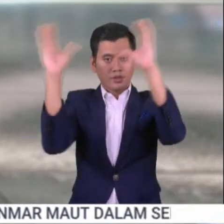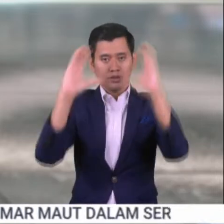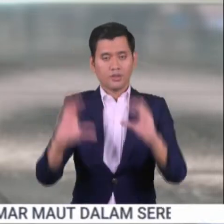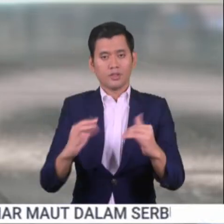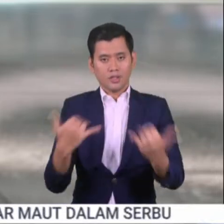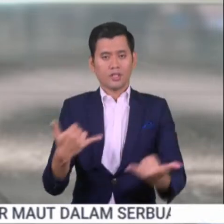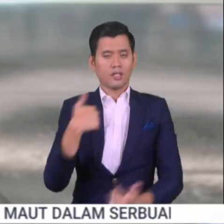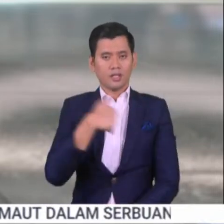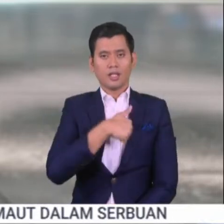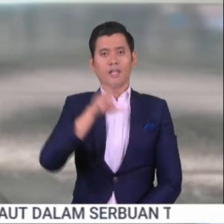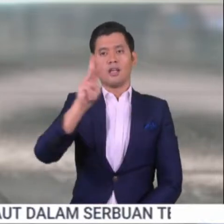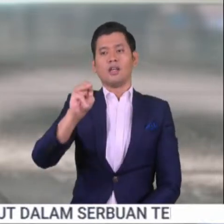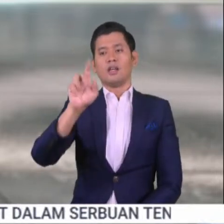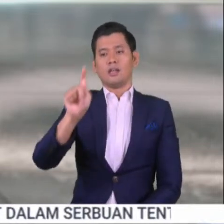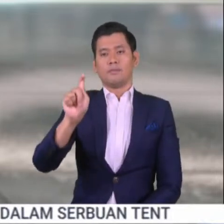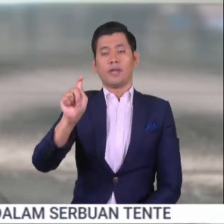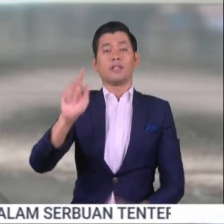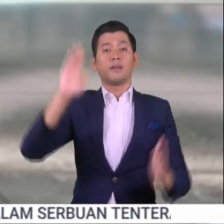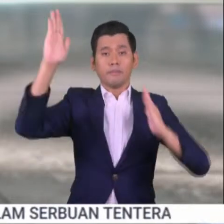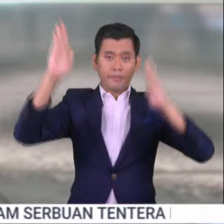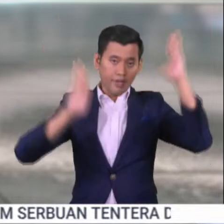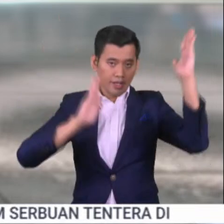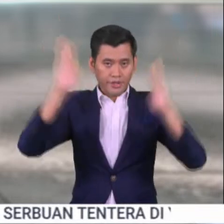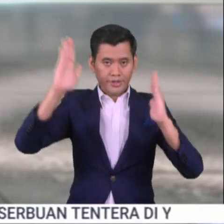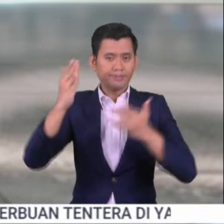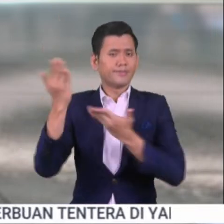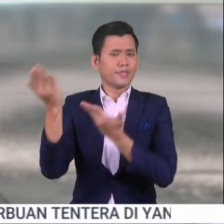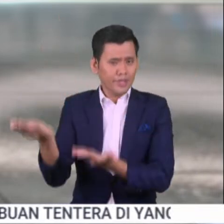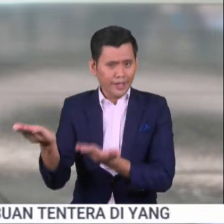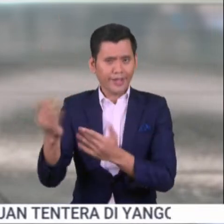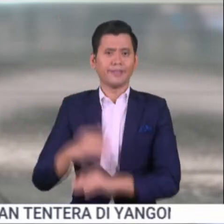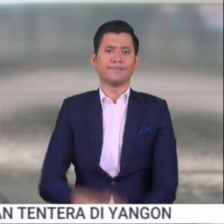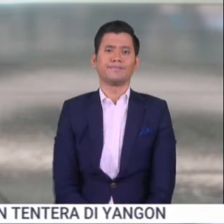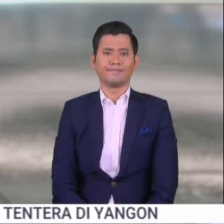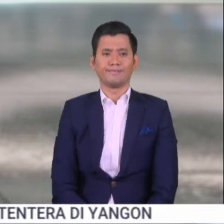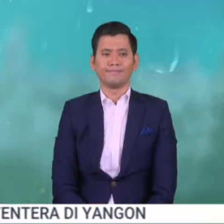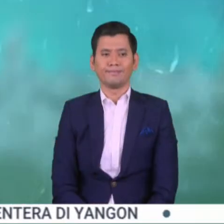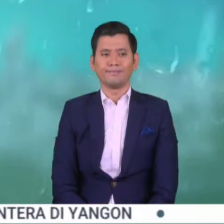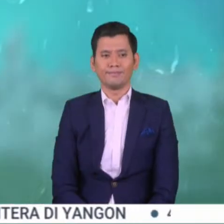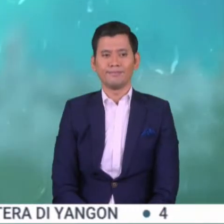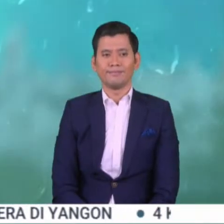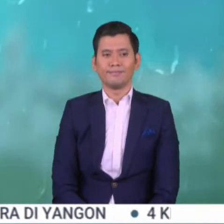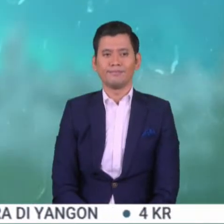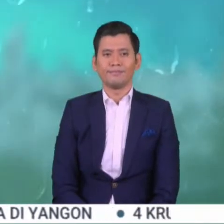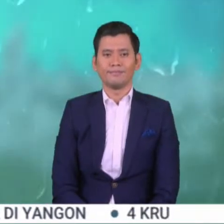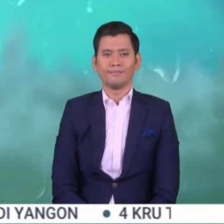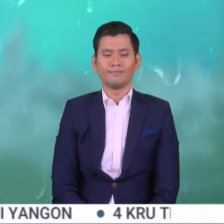kita langsung ke Met Malaysia bersama pegawainya, Ruzamin Pilus.